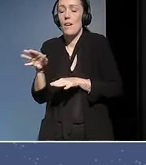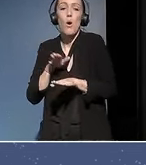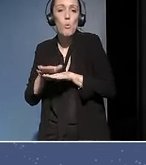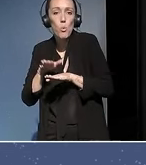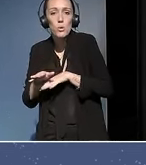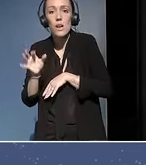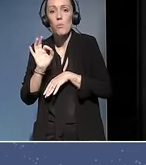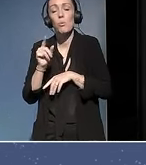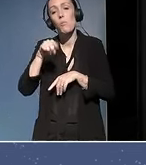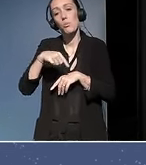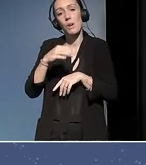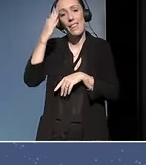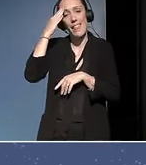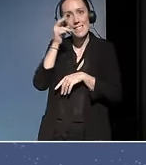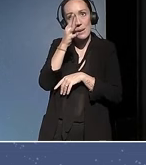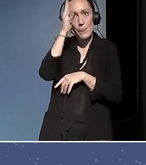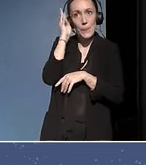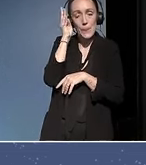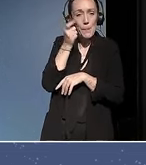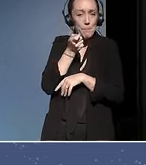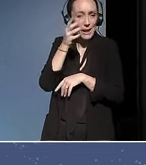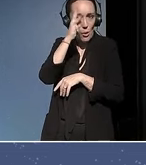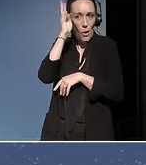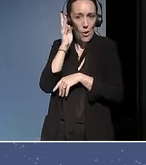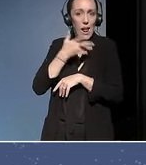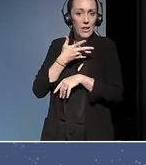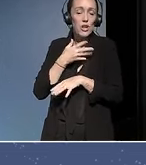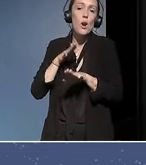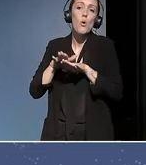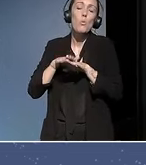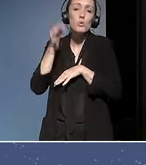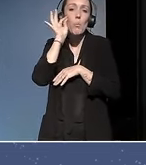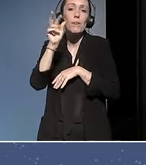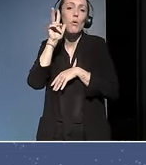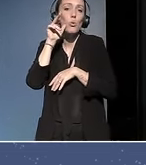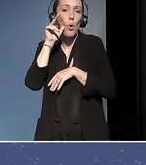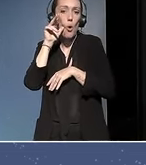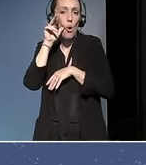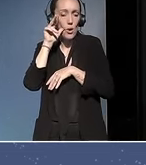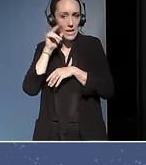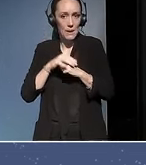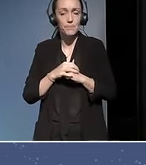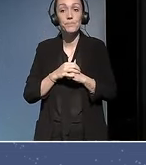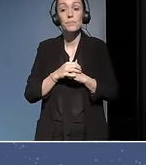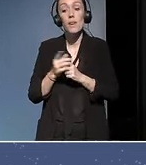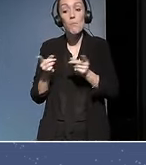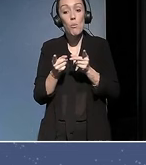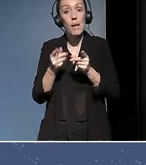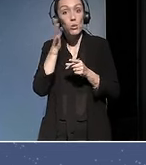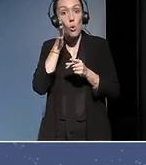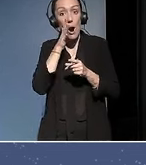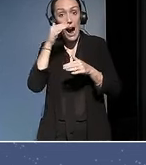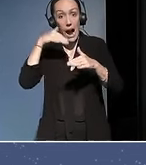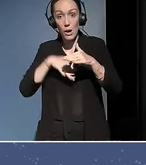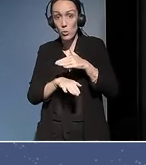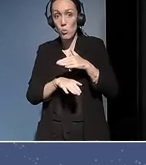sul sulla testa e quindi oltretutto quando spinosauro stava in acqua La Vela stava